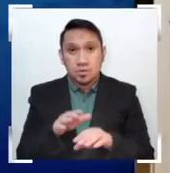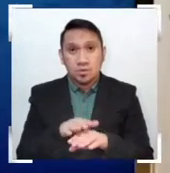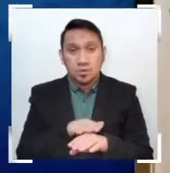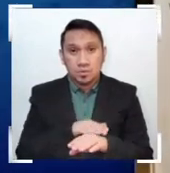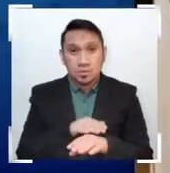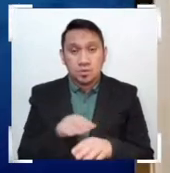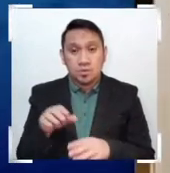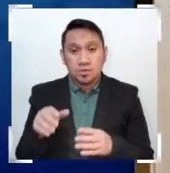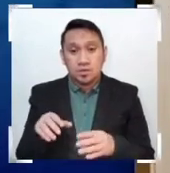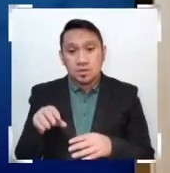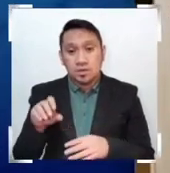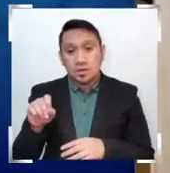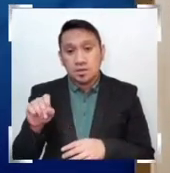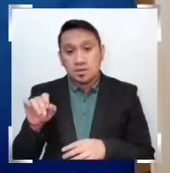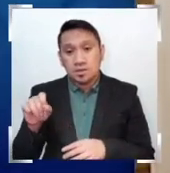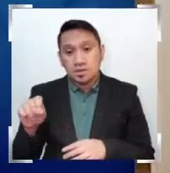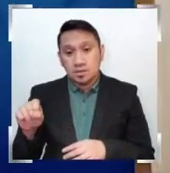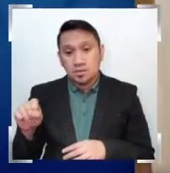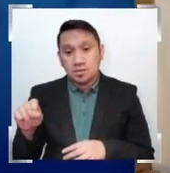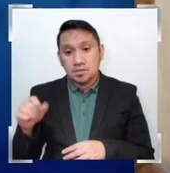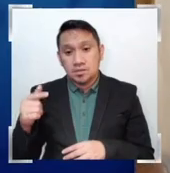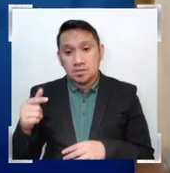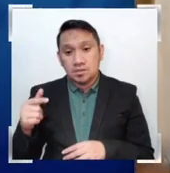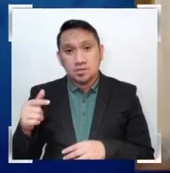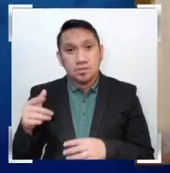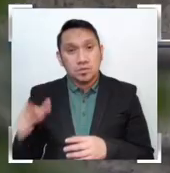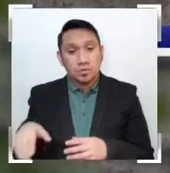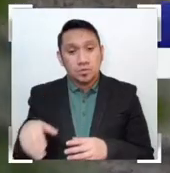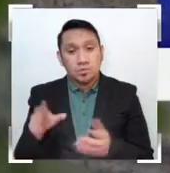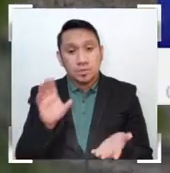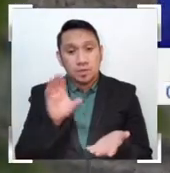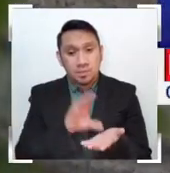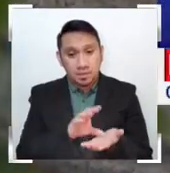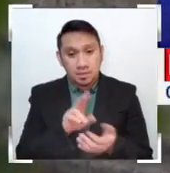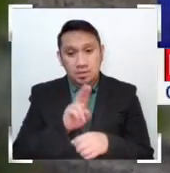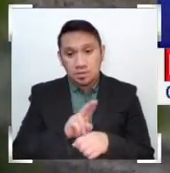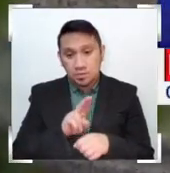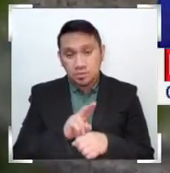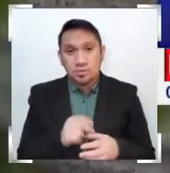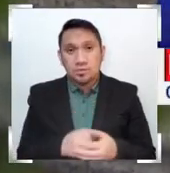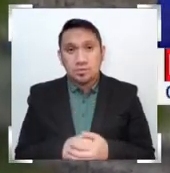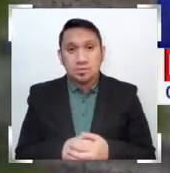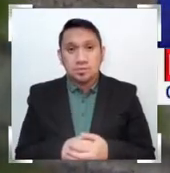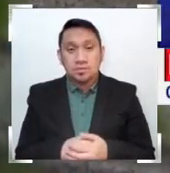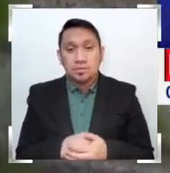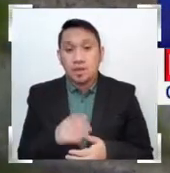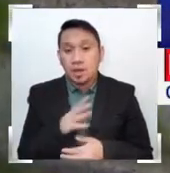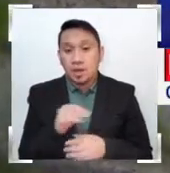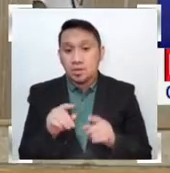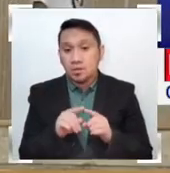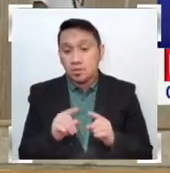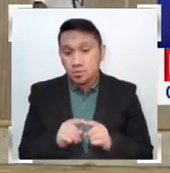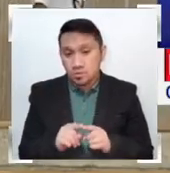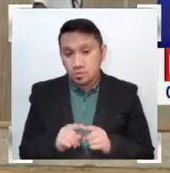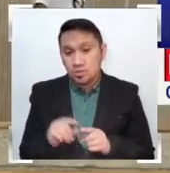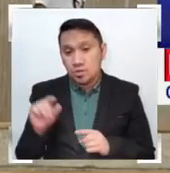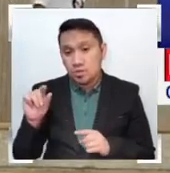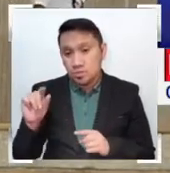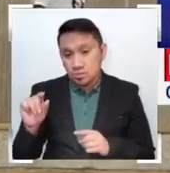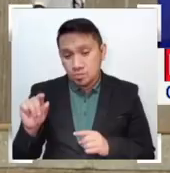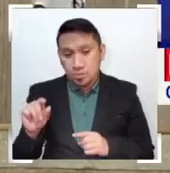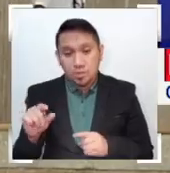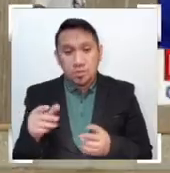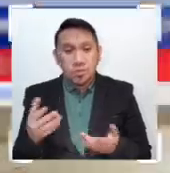SSS at GSIS ang ipupuhunan sa mga proyekto. Mas maliit din daw ang kikitain ng SSS at